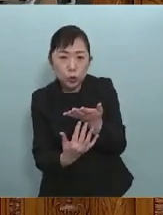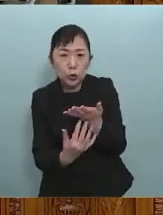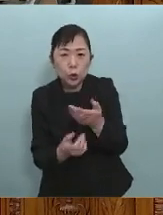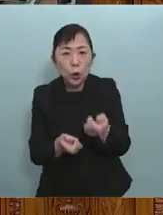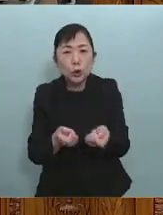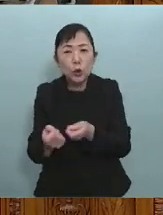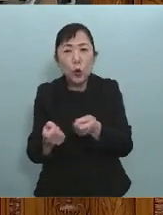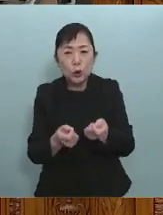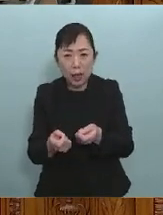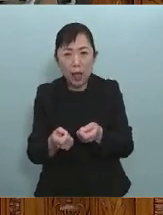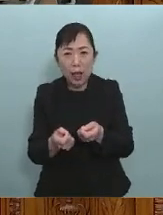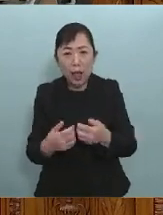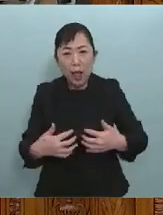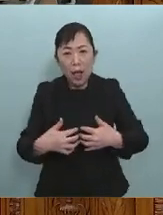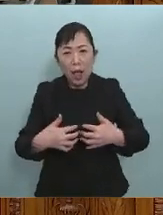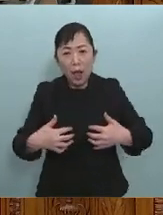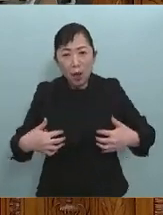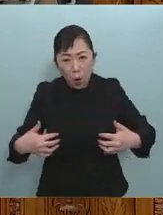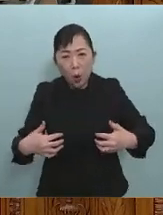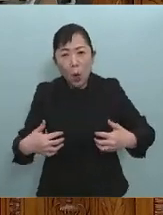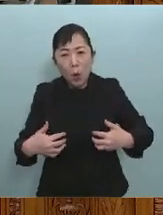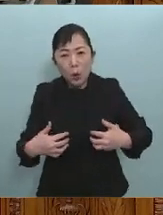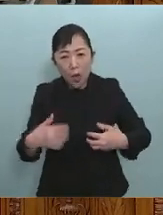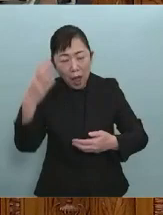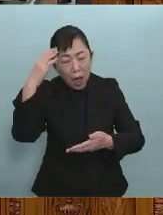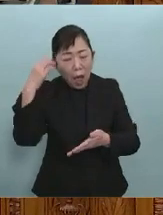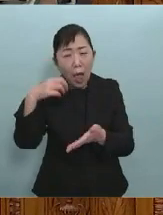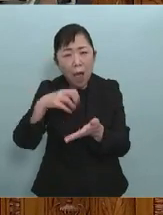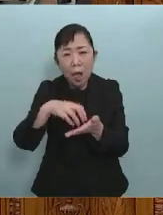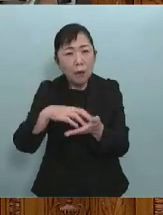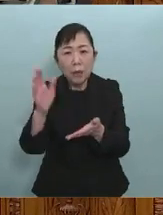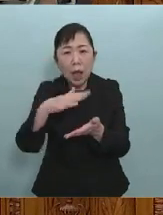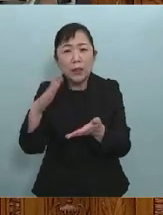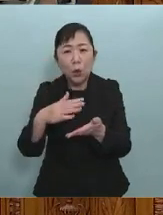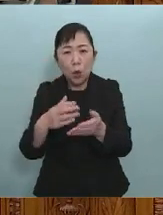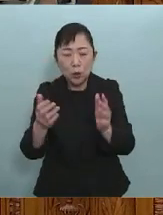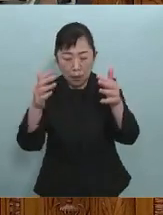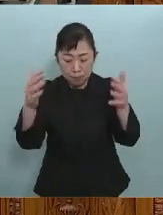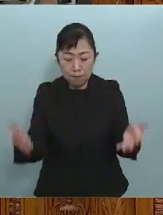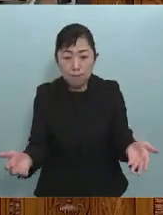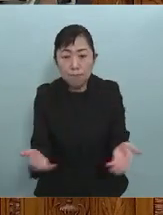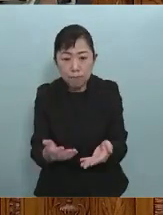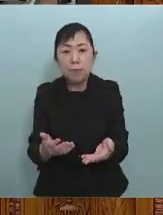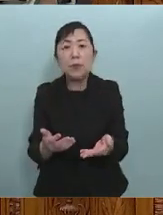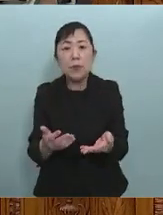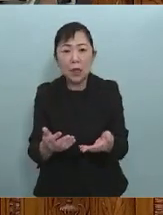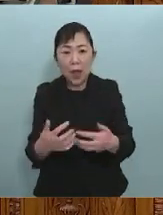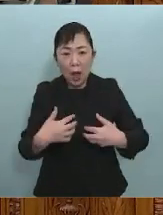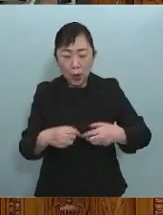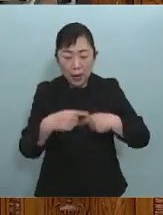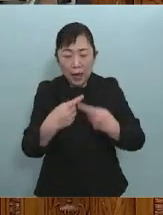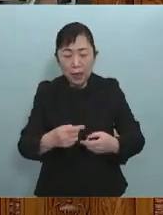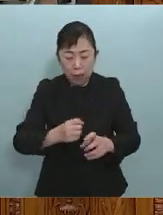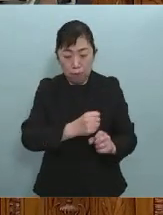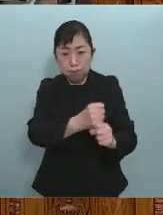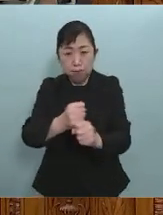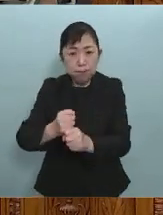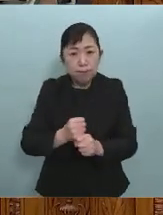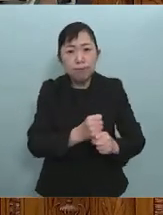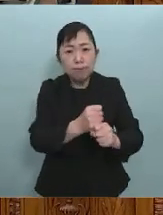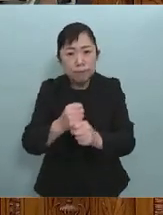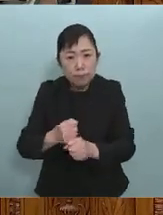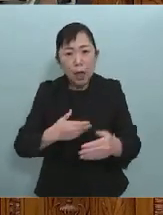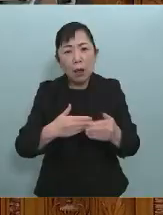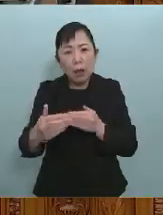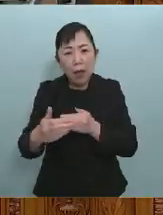スープが途中で焦げないように巨大な順動を独自の道具で骨を混ぜることにも経験や労力が